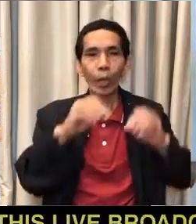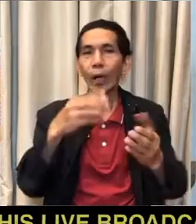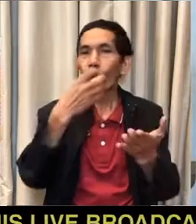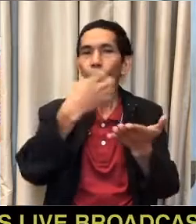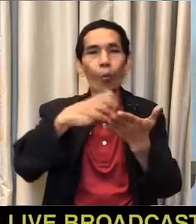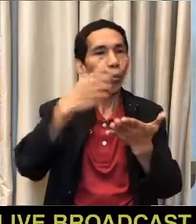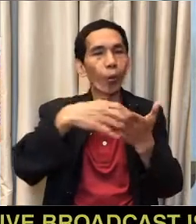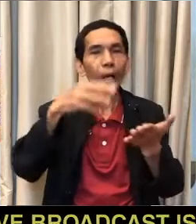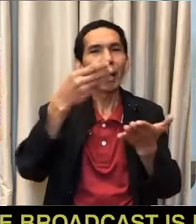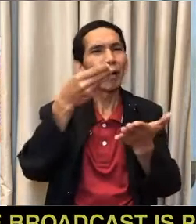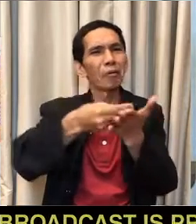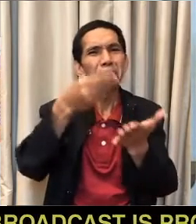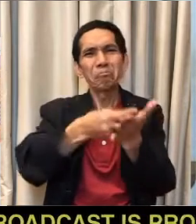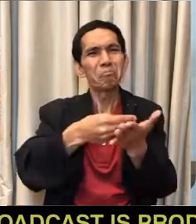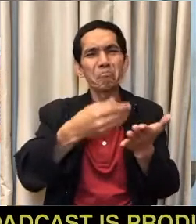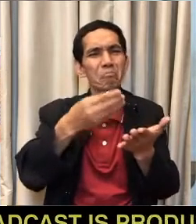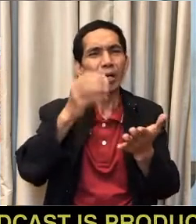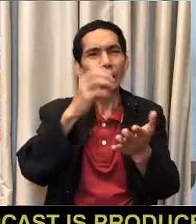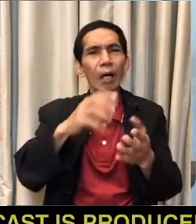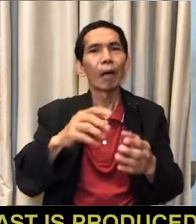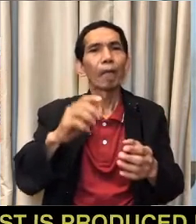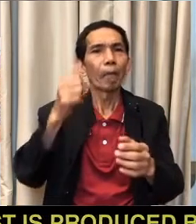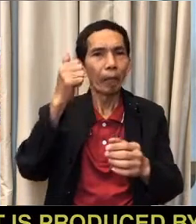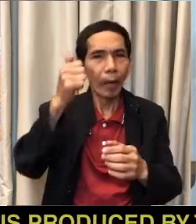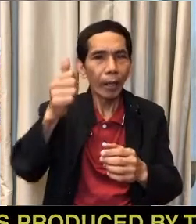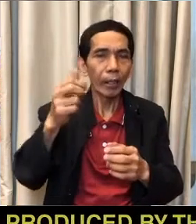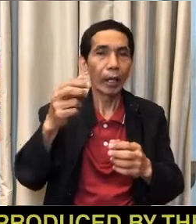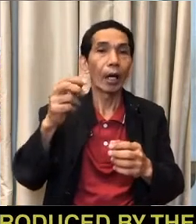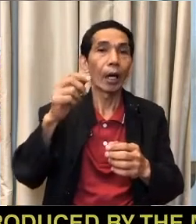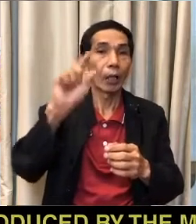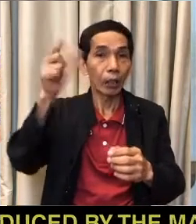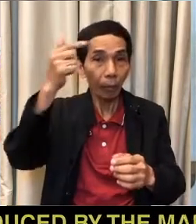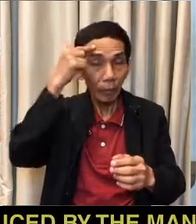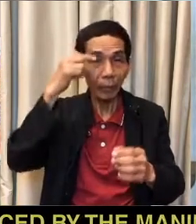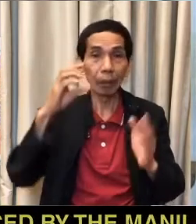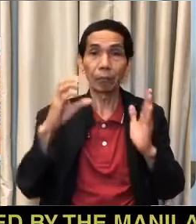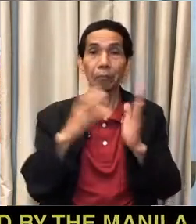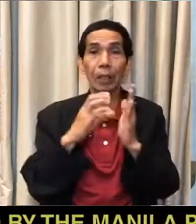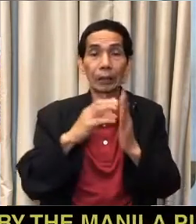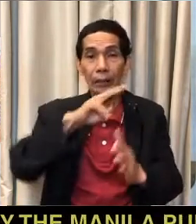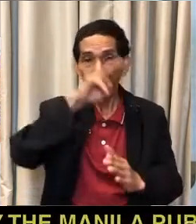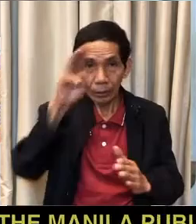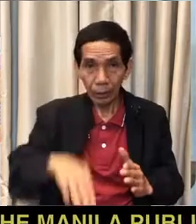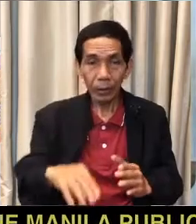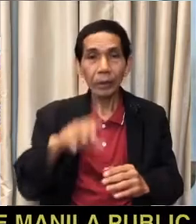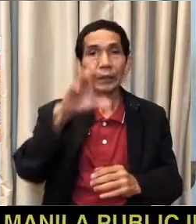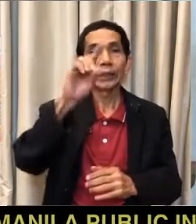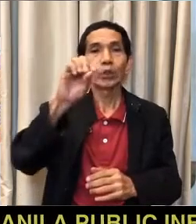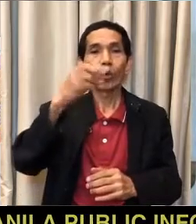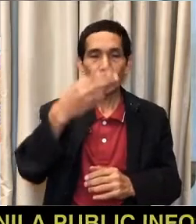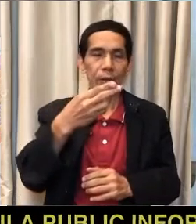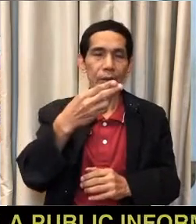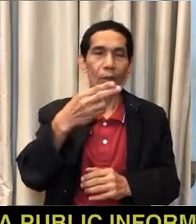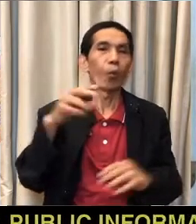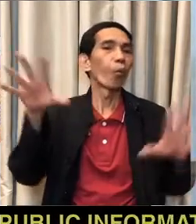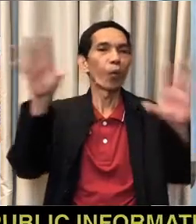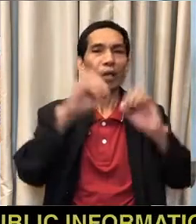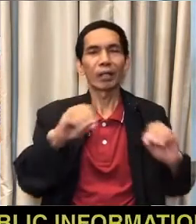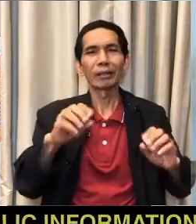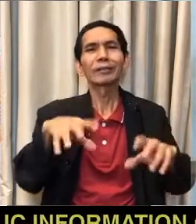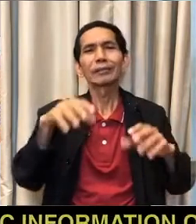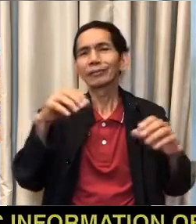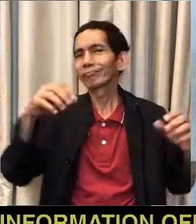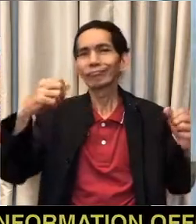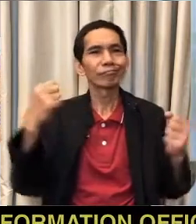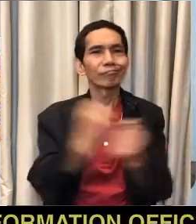toss gas yan. Oh, sagot yan ng pamahalang lungsod at ng DOH. Na wala.